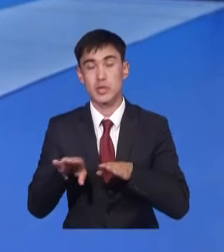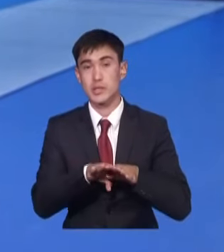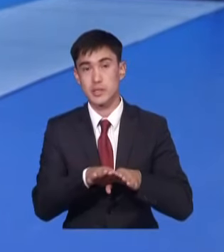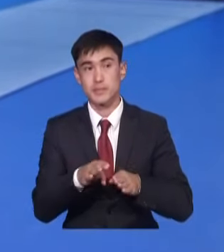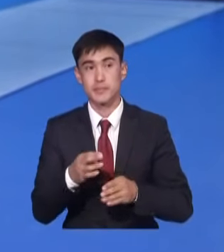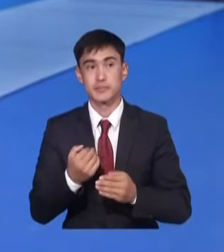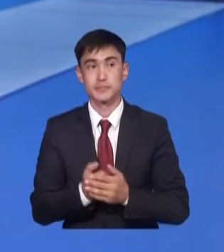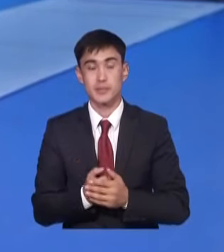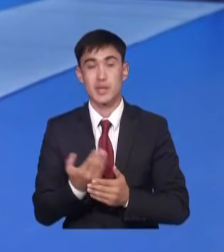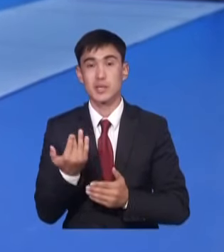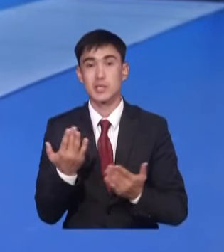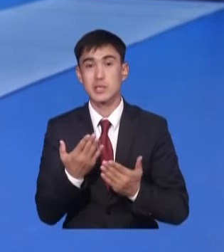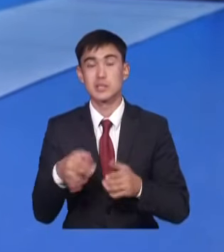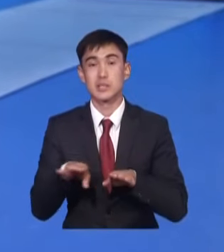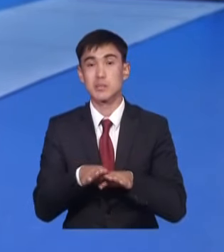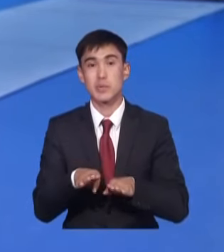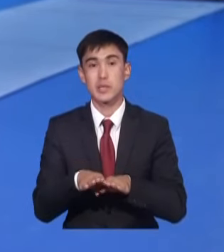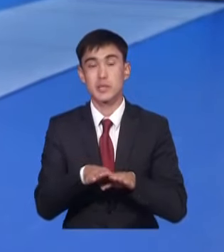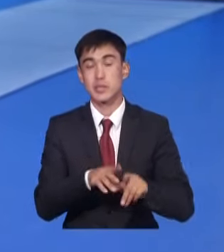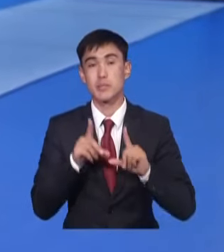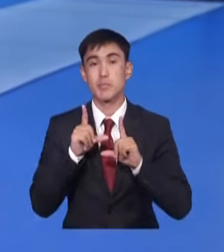рейтинг и с каким